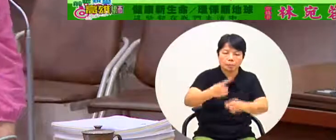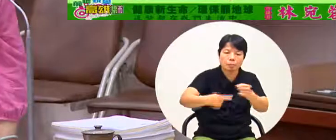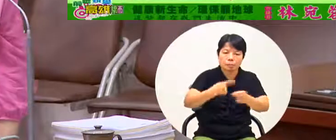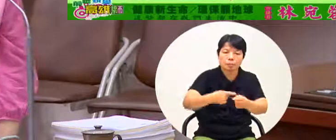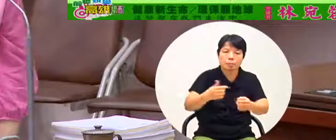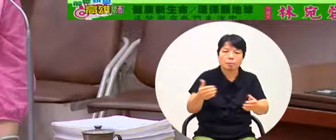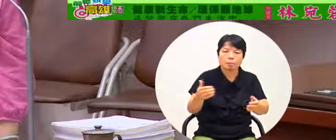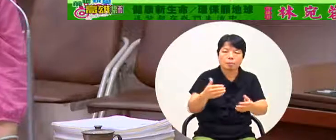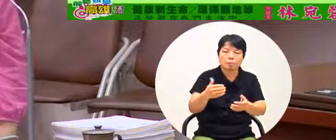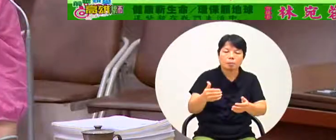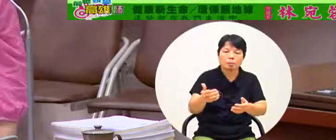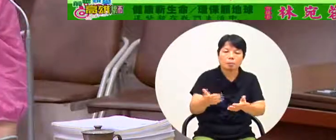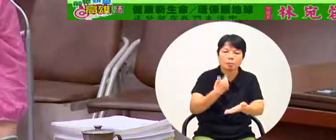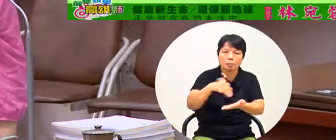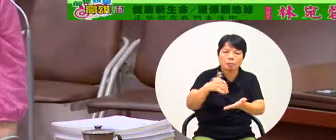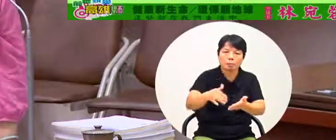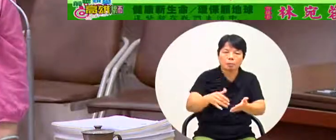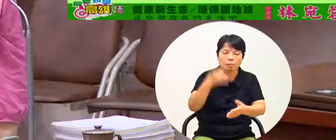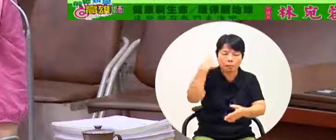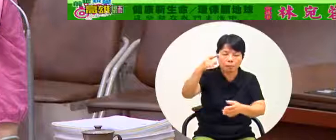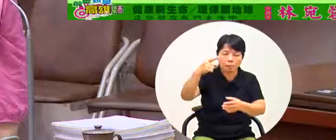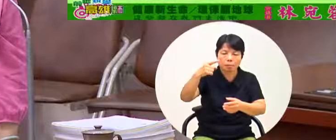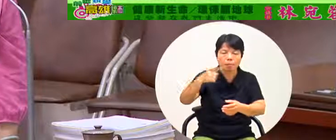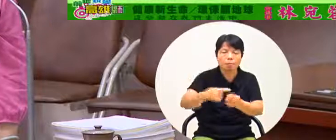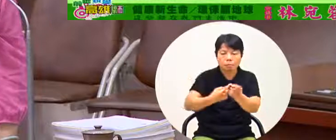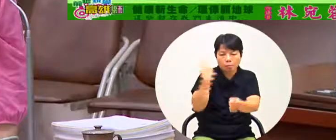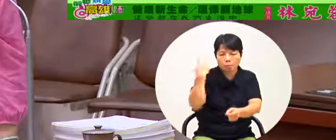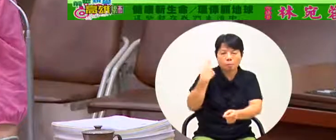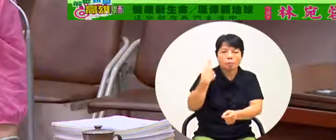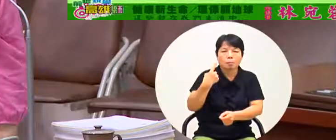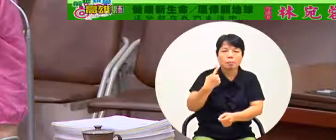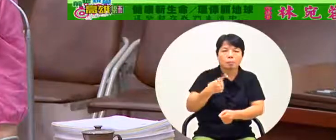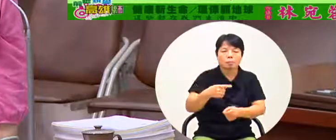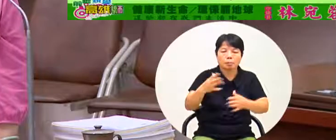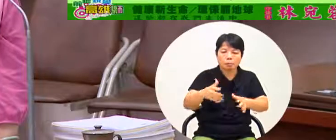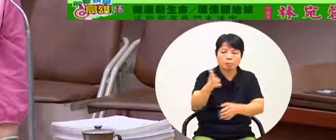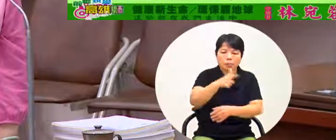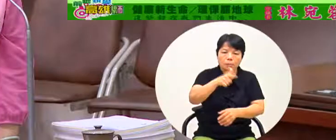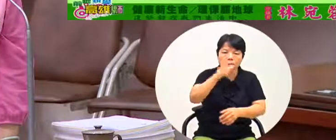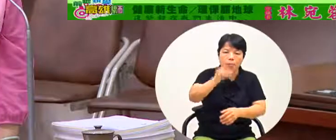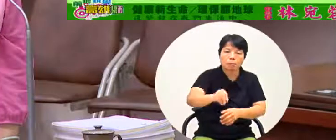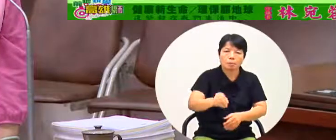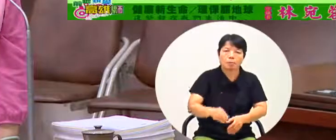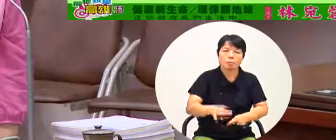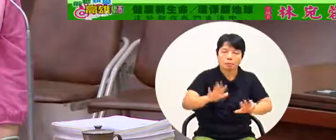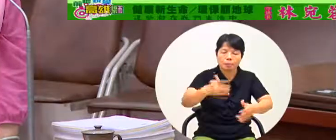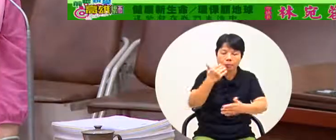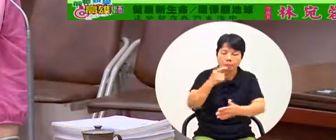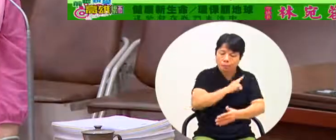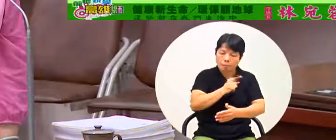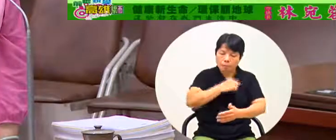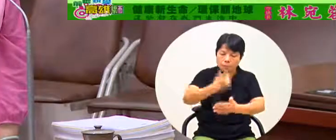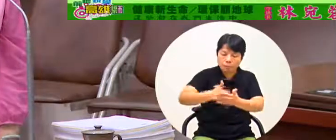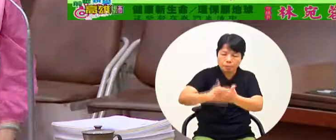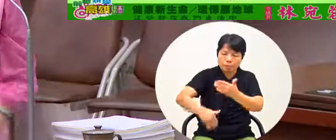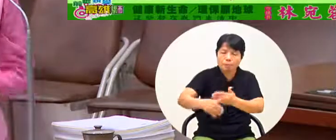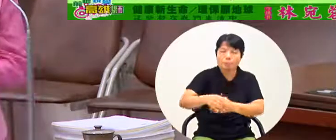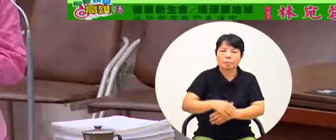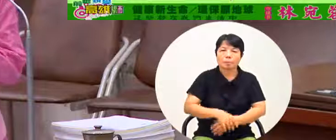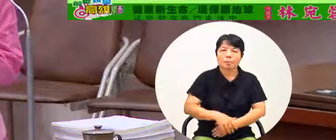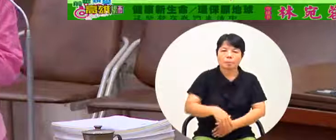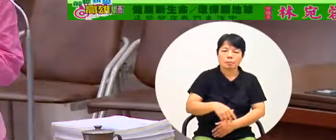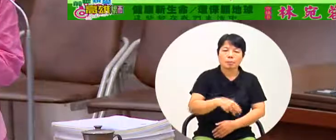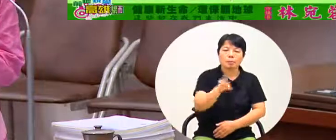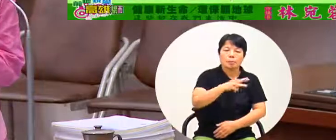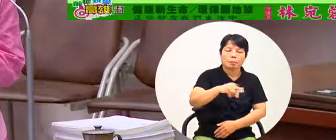年的，好、哦、去年原来是6000万嘛，啊恁个家己调整并安呢3750，那当然